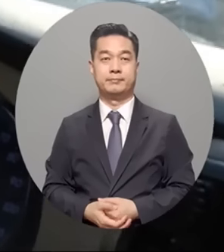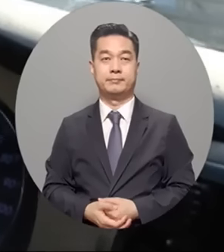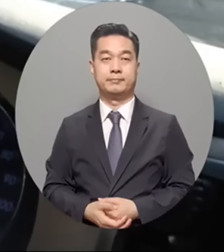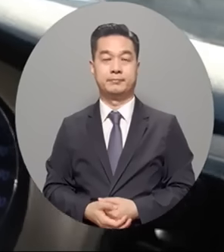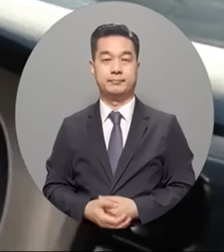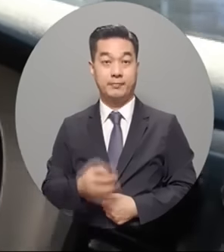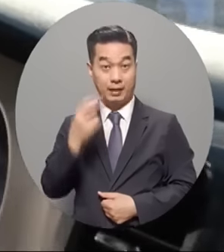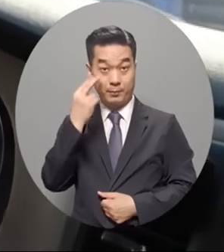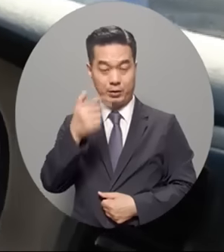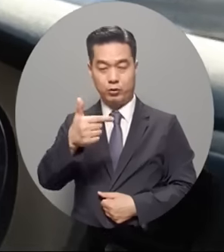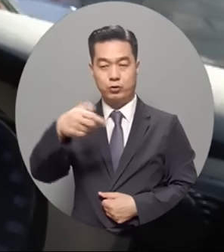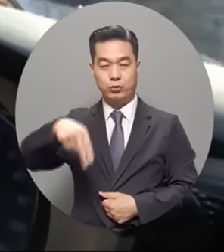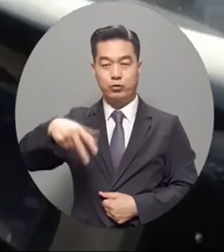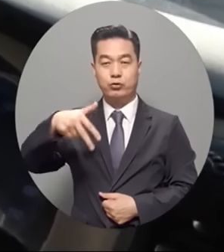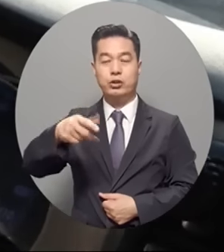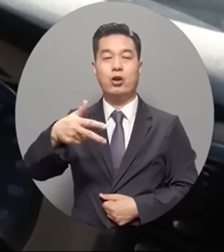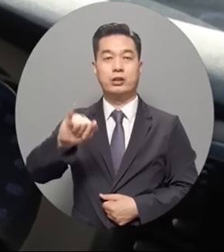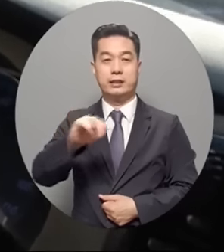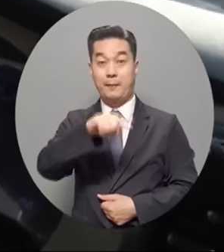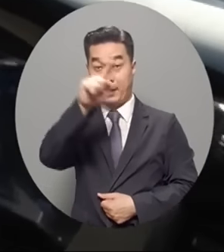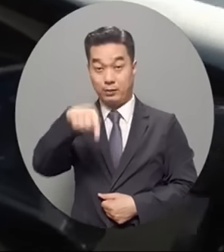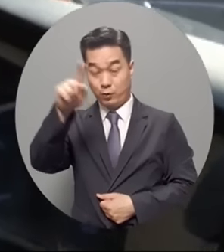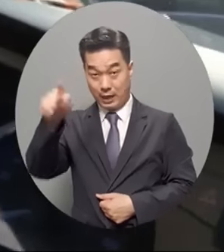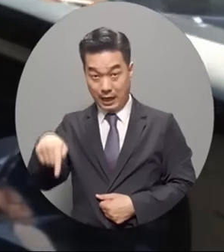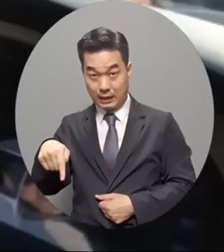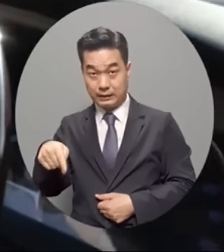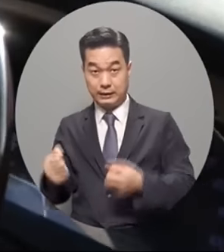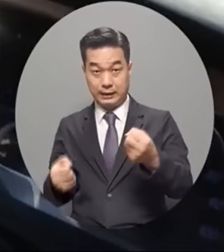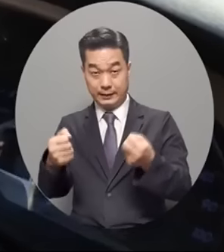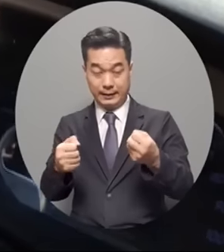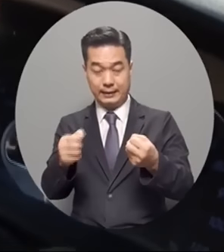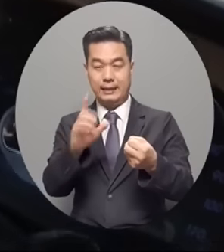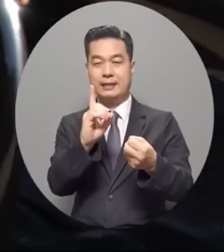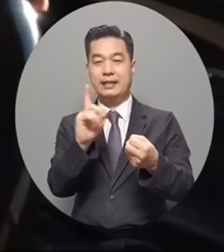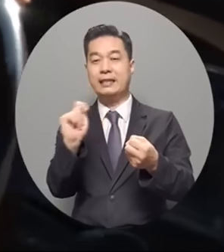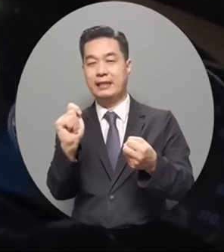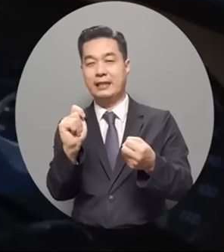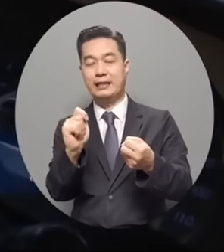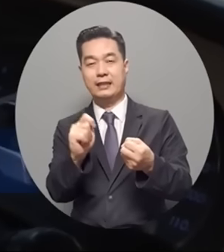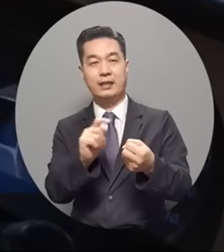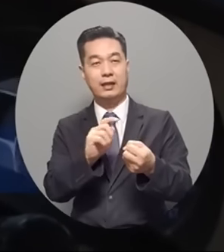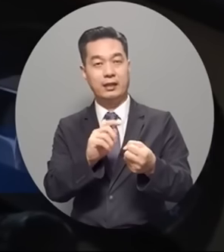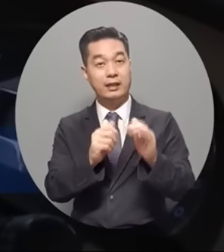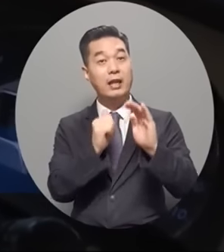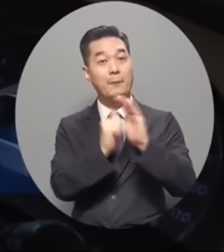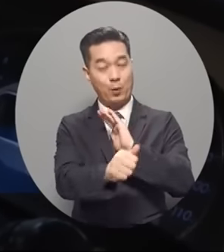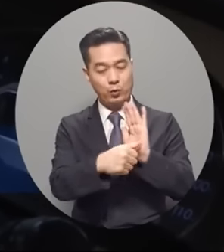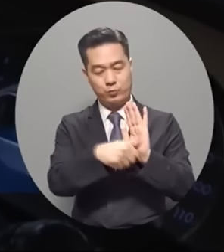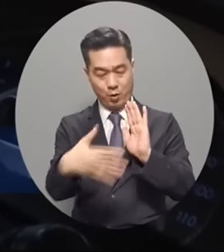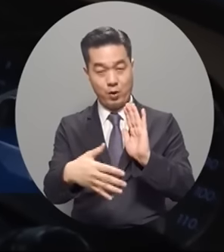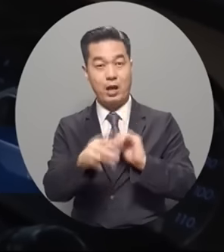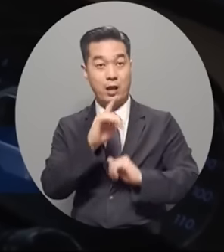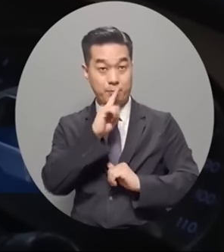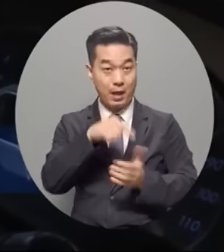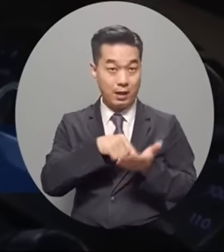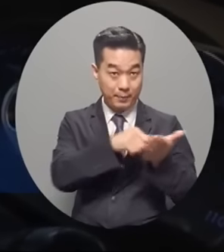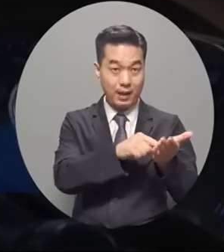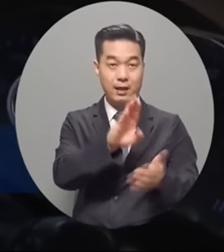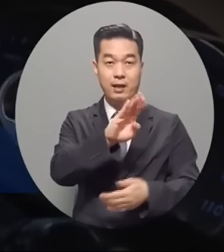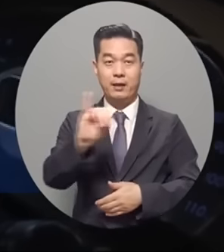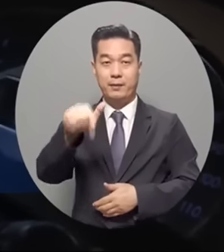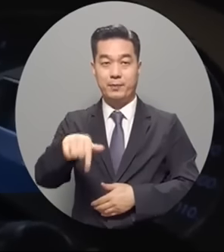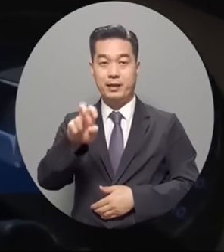미국 뉴저지 맥도날드 드라이브스루 매장에서 대표 메뉴를 주문해봤습니다. Hi, can I get a Big Mac